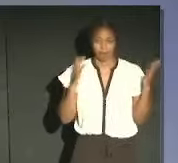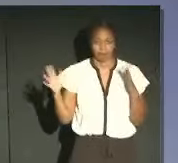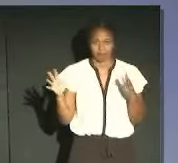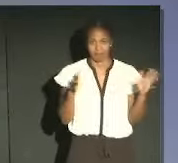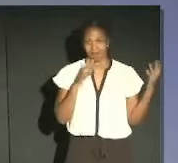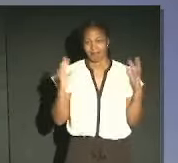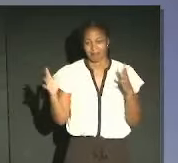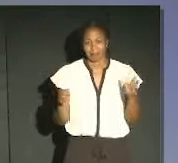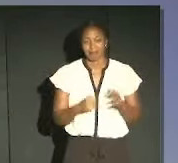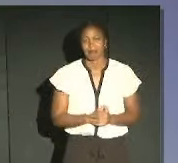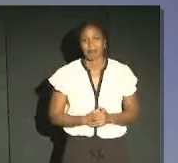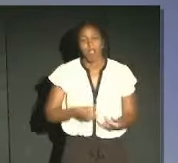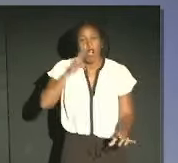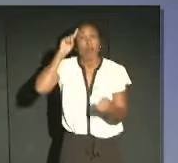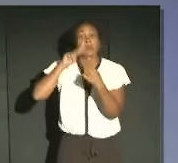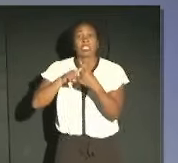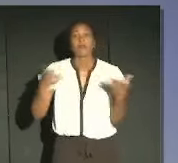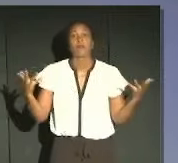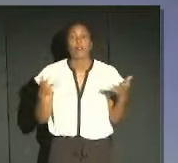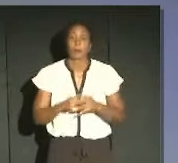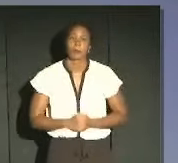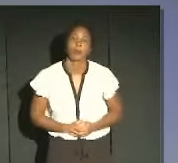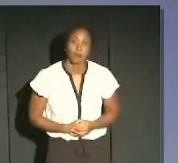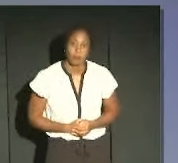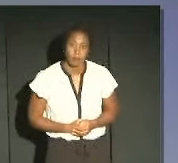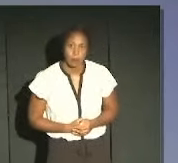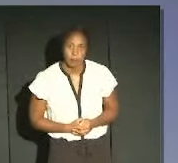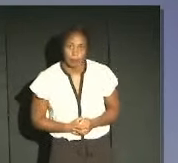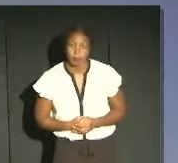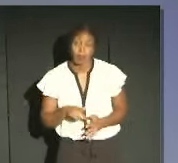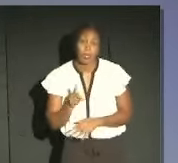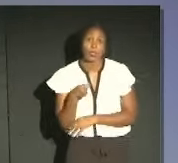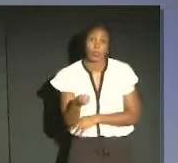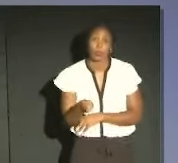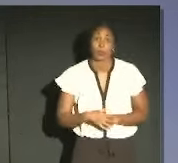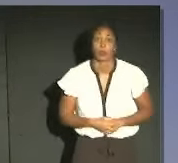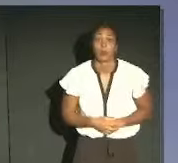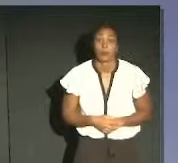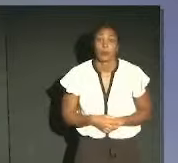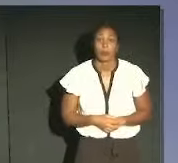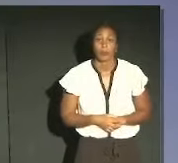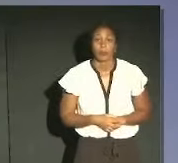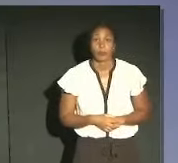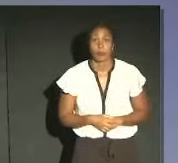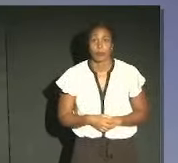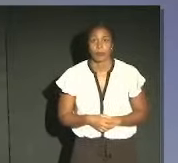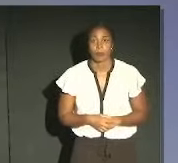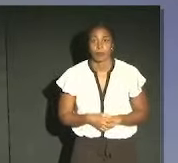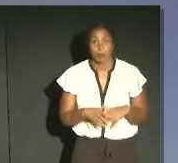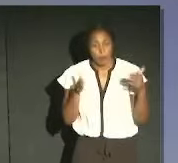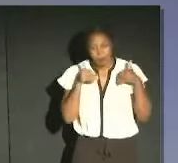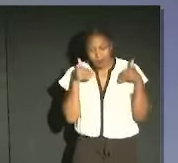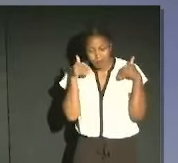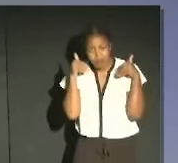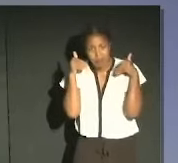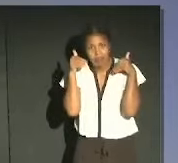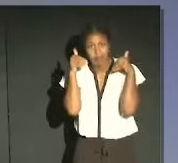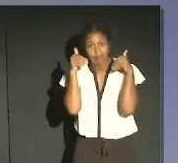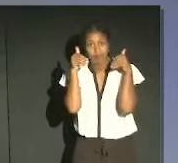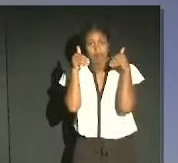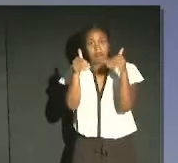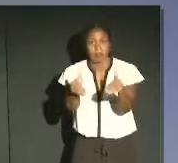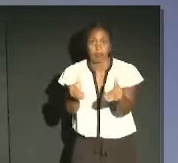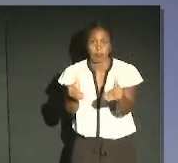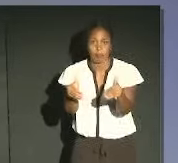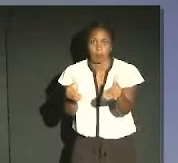aujourd'hui notre objectif c'est évidemment de poursuivre la dynamique Mathilde